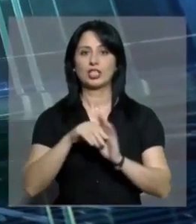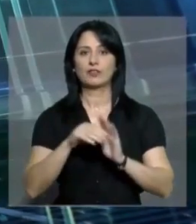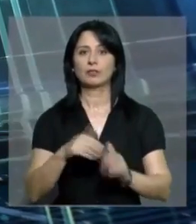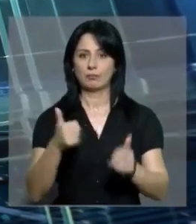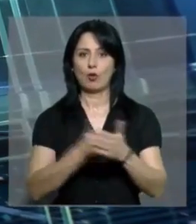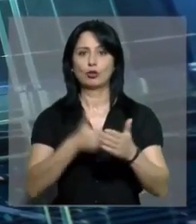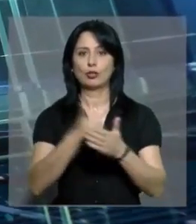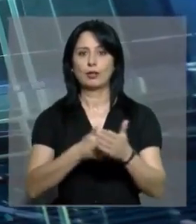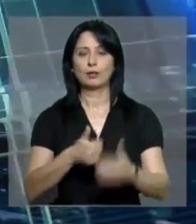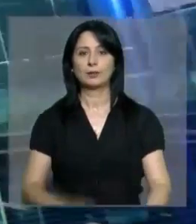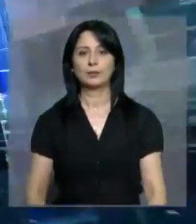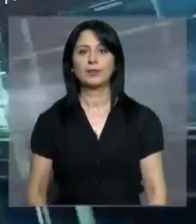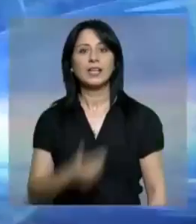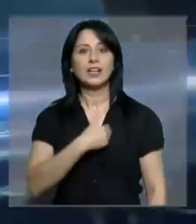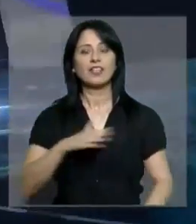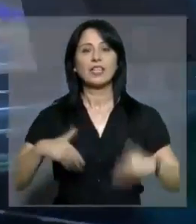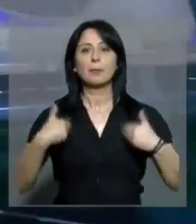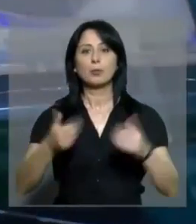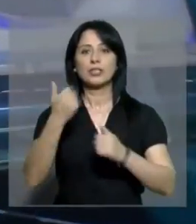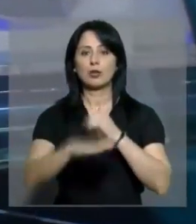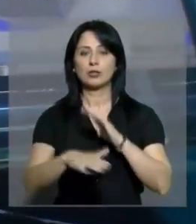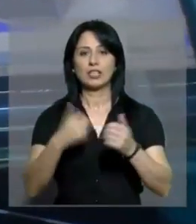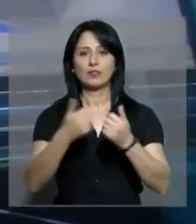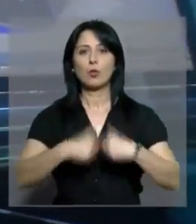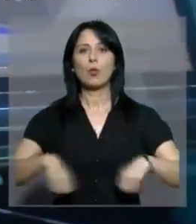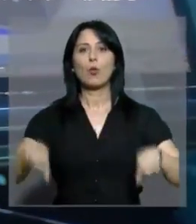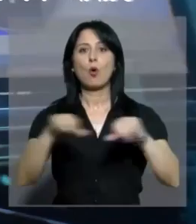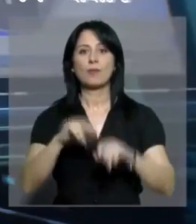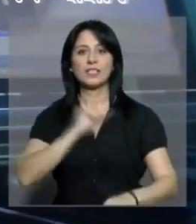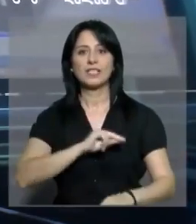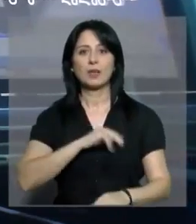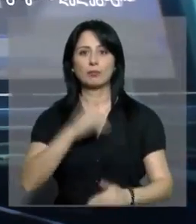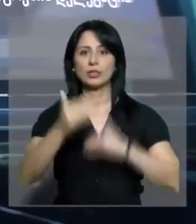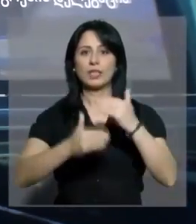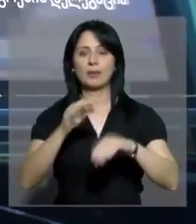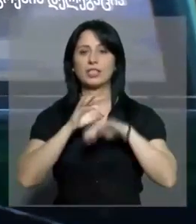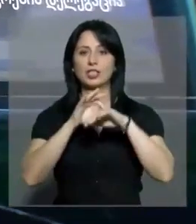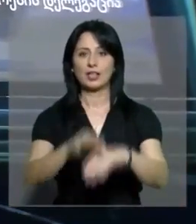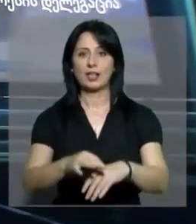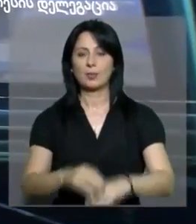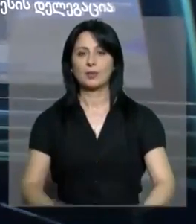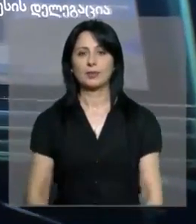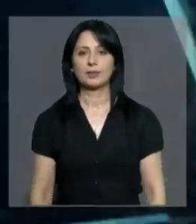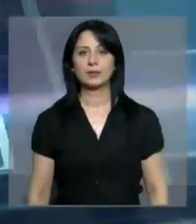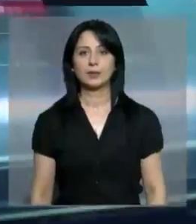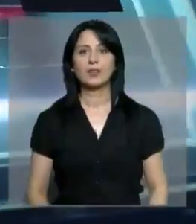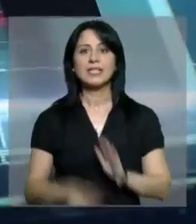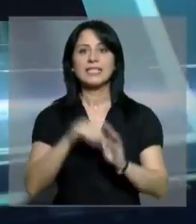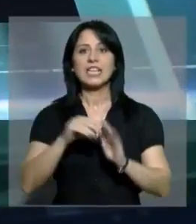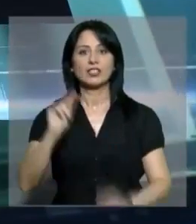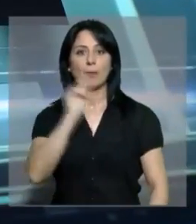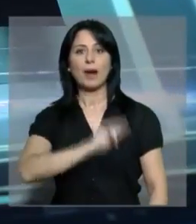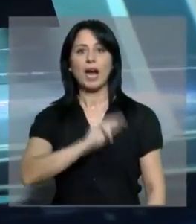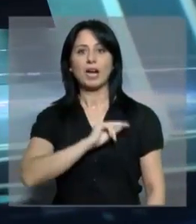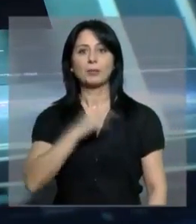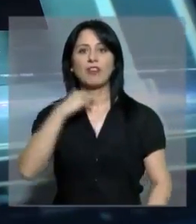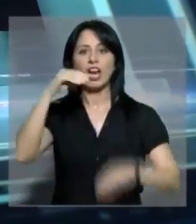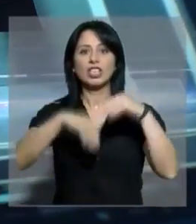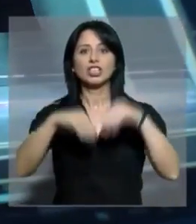ორგანიზებული არჩევნები. ოჩახ. Გვინდა მიულოცოთ ცენტრალურ საარჩევნო კომისიას სამუშაოს წარმატებით ჩატარება.